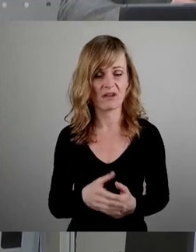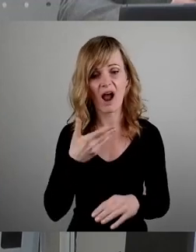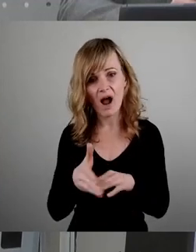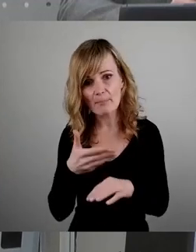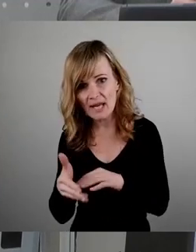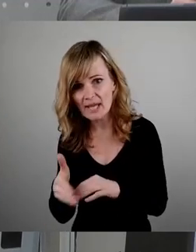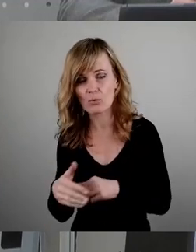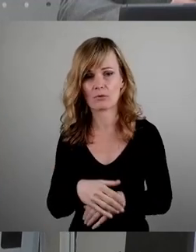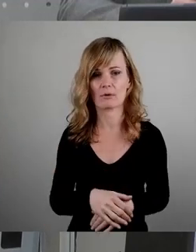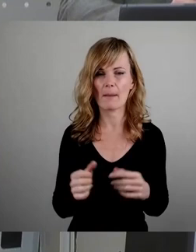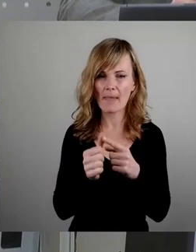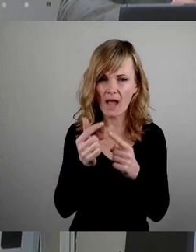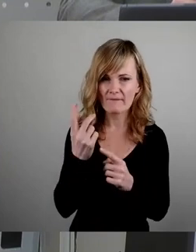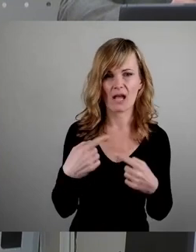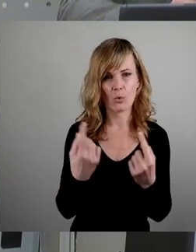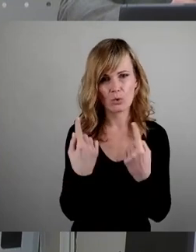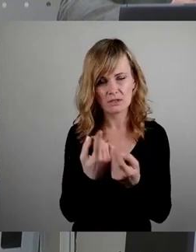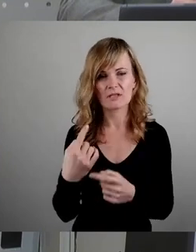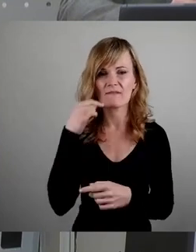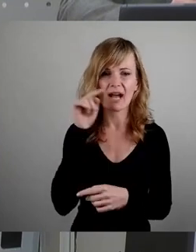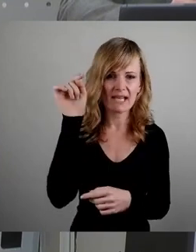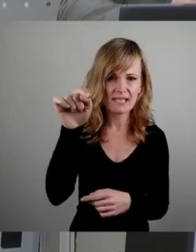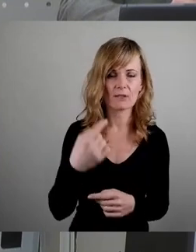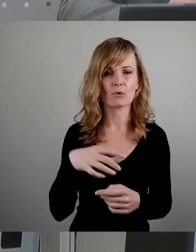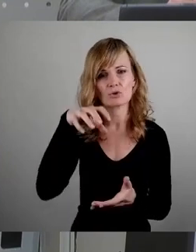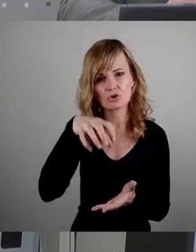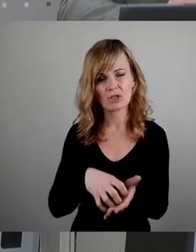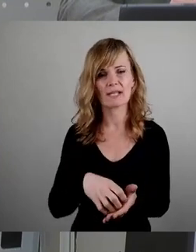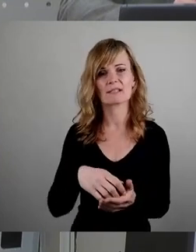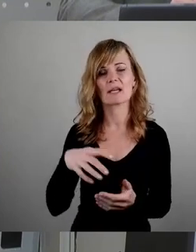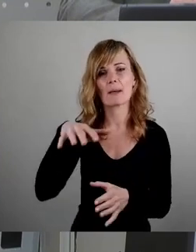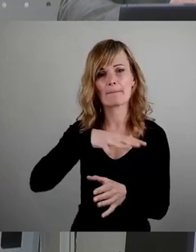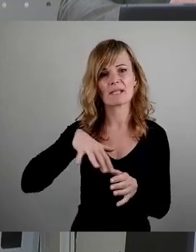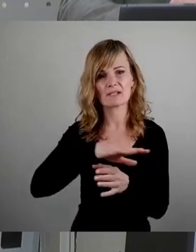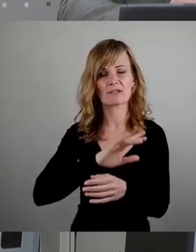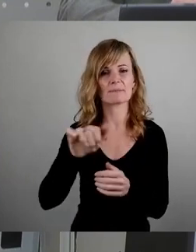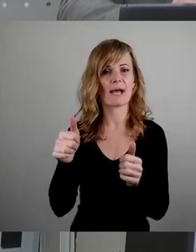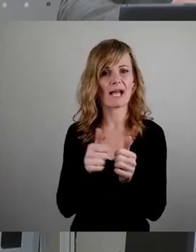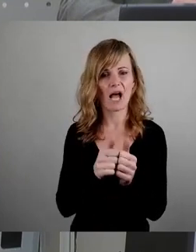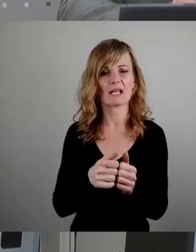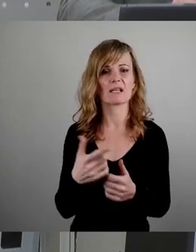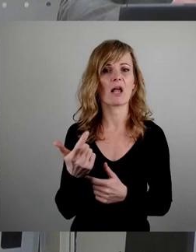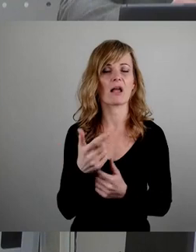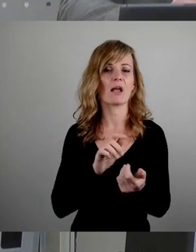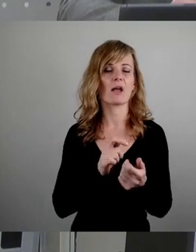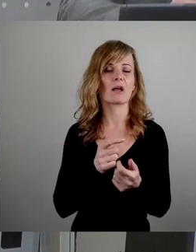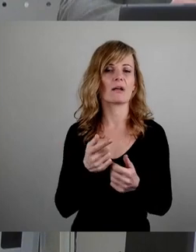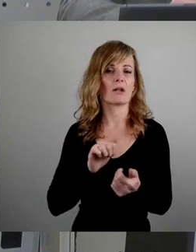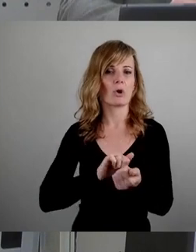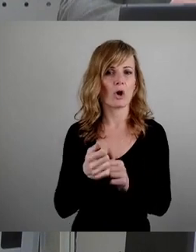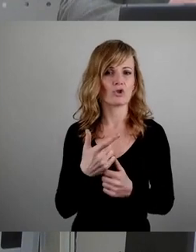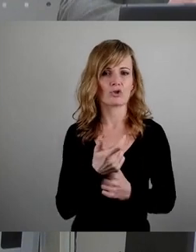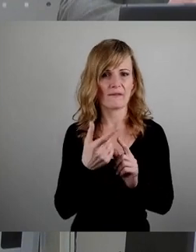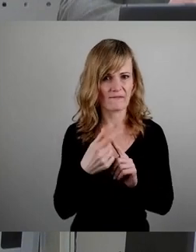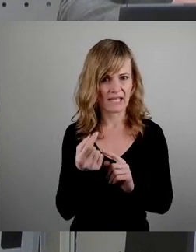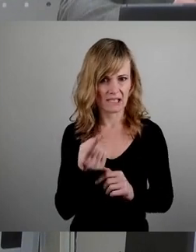in mehrfachen Runden in Weißig und auch im Stadtbezirksbeirat Loschwitz. Wir haben versucht, das aufzunehmen, mussten dann allerdings auch feststellen, dass